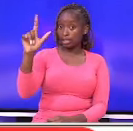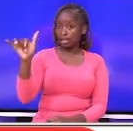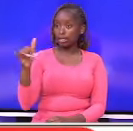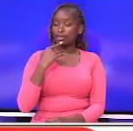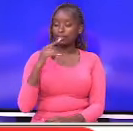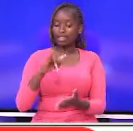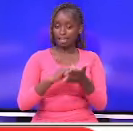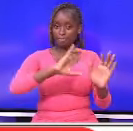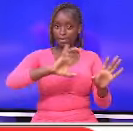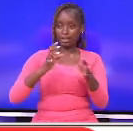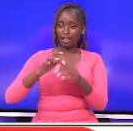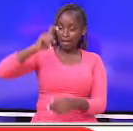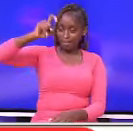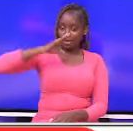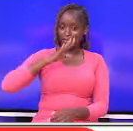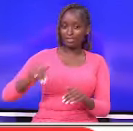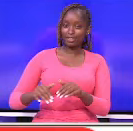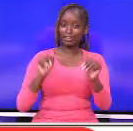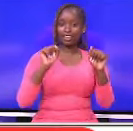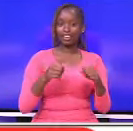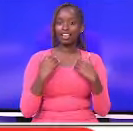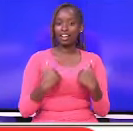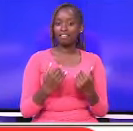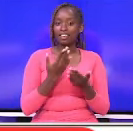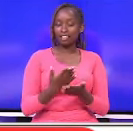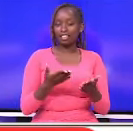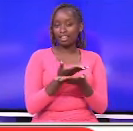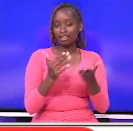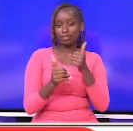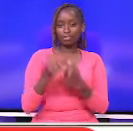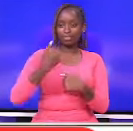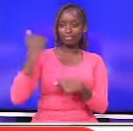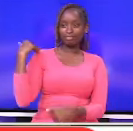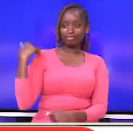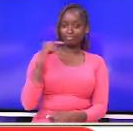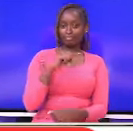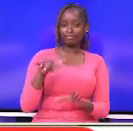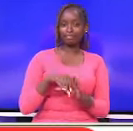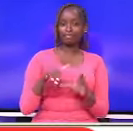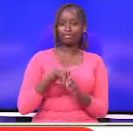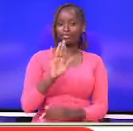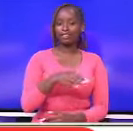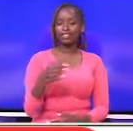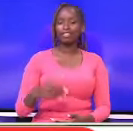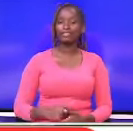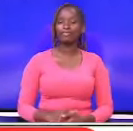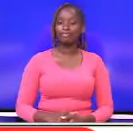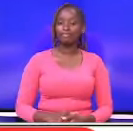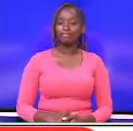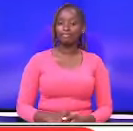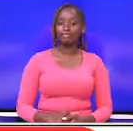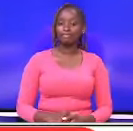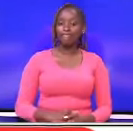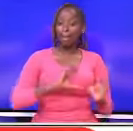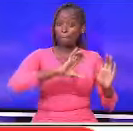ya chama lazima ifuatwe iwapo kuna jambo ambalo linawatatiza wanachama. Makao makuu ya chama cha UDA.